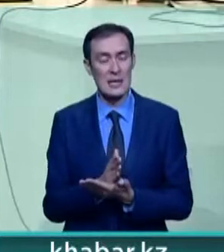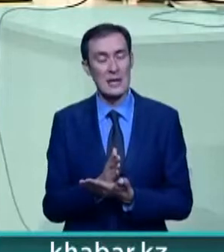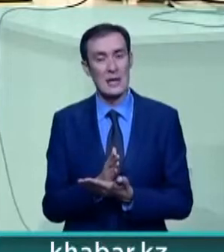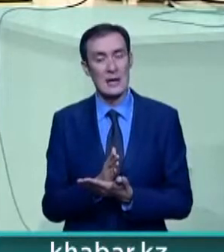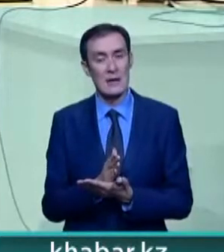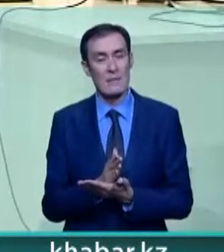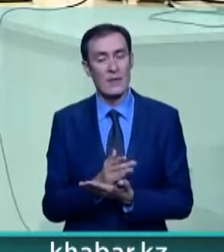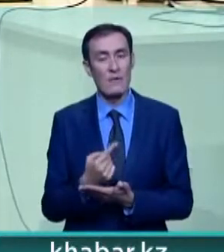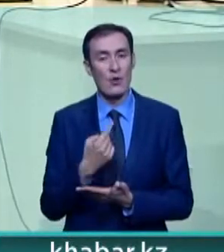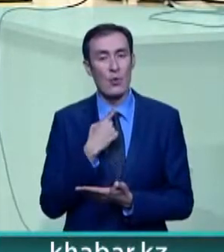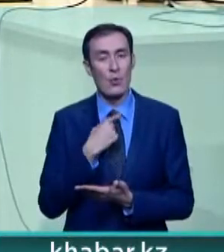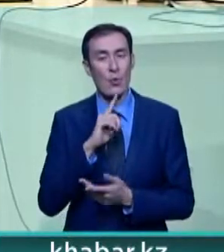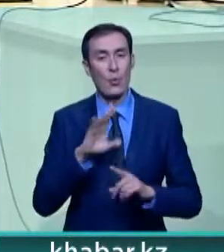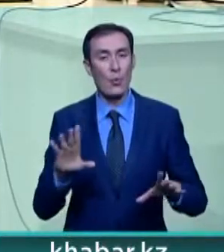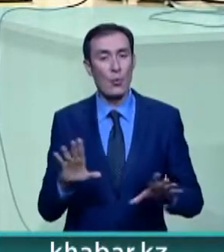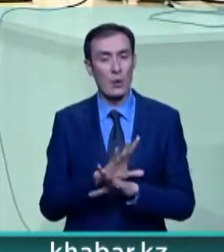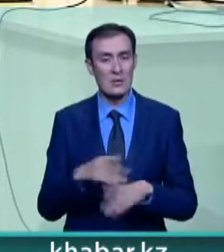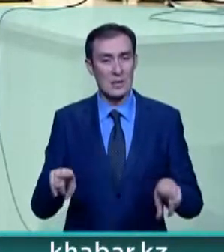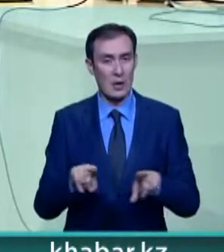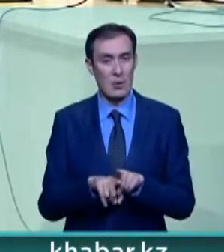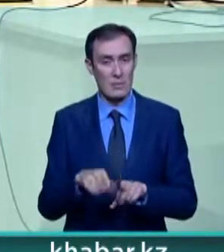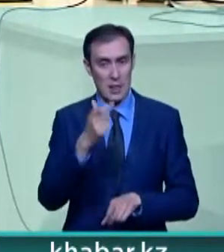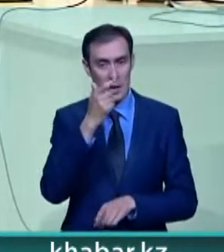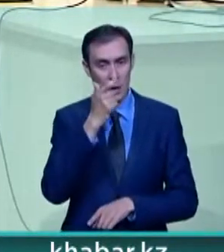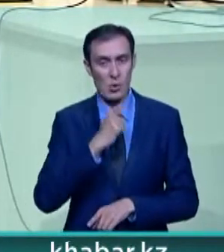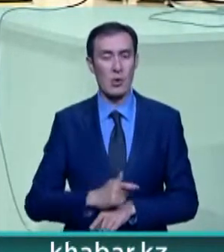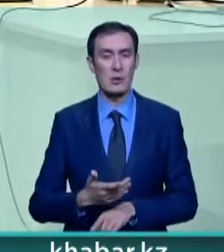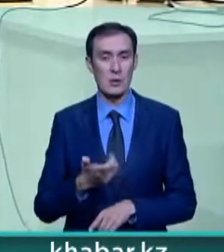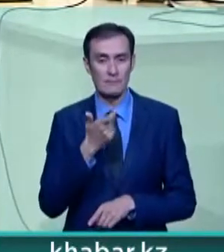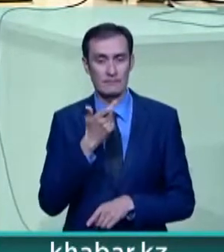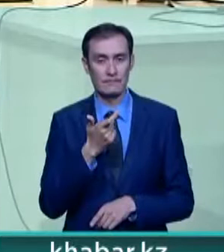в голосе, я бы сказала, такая благородная